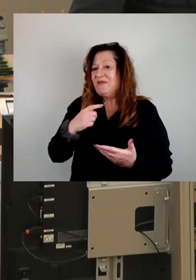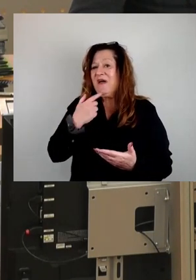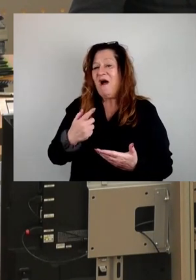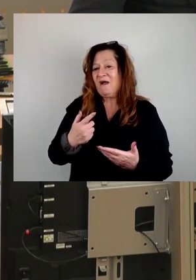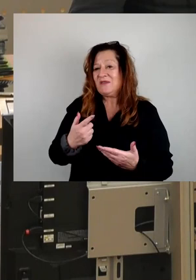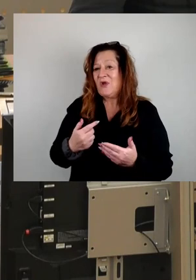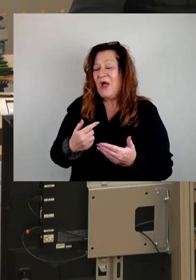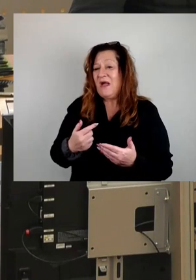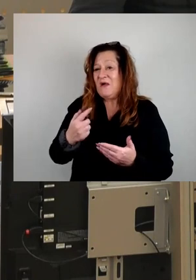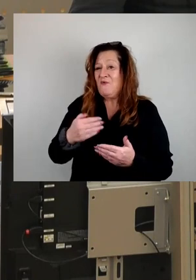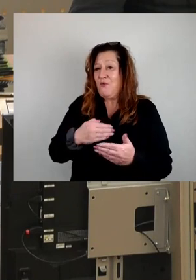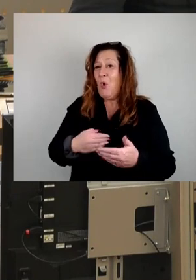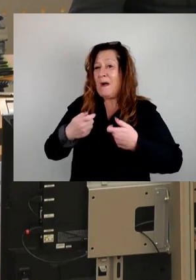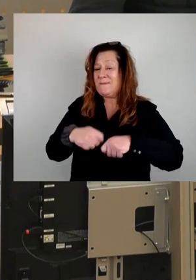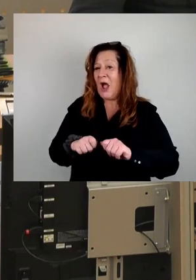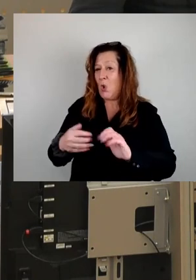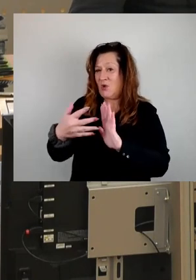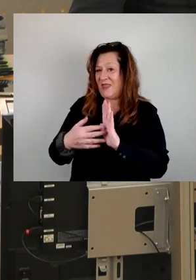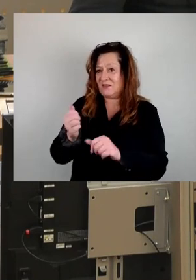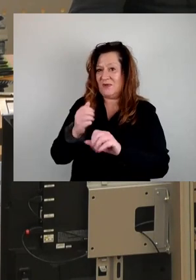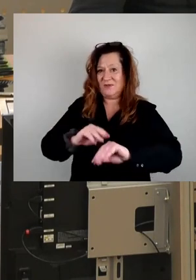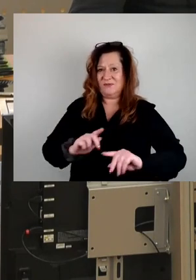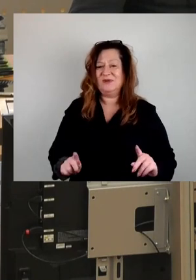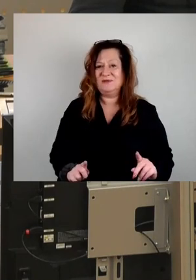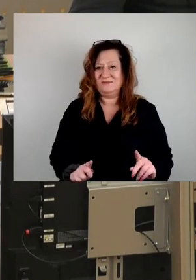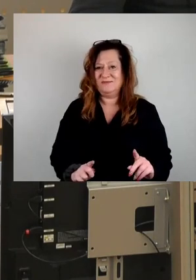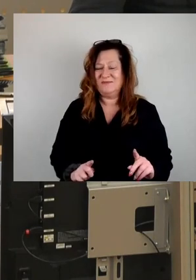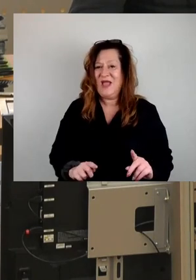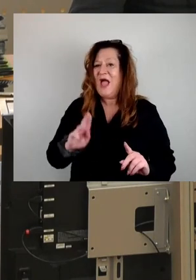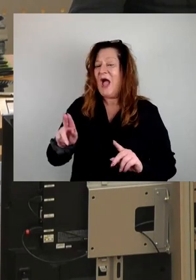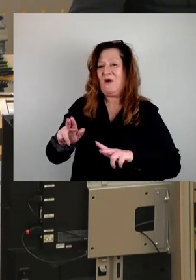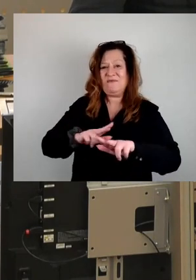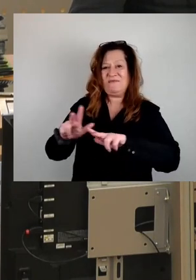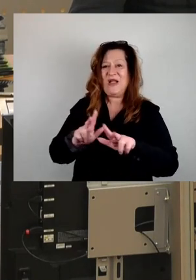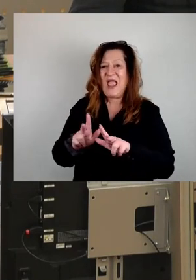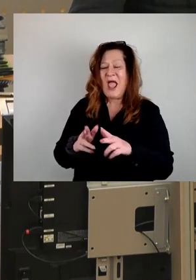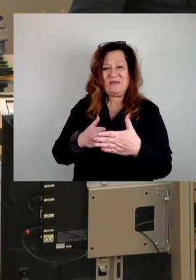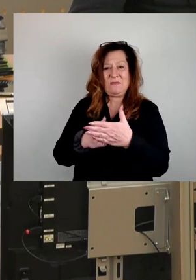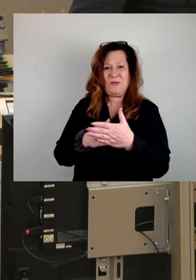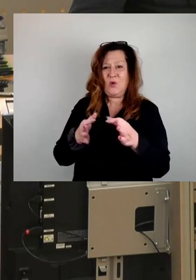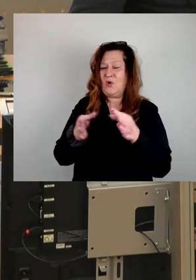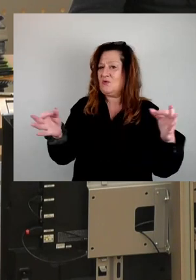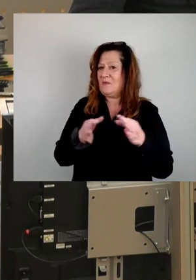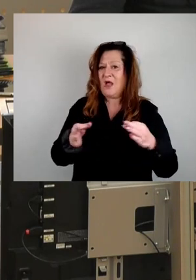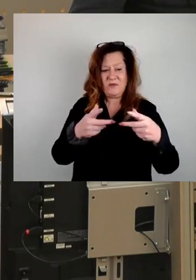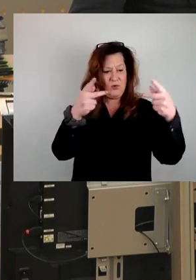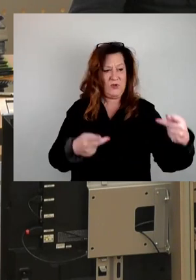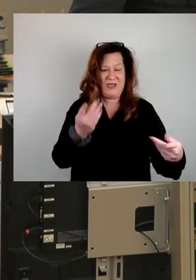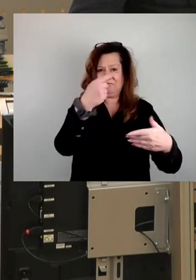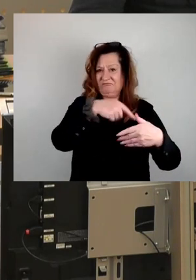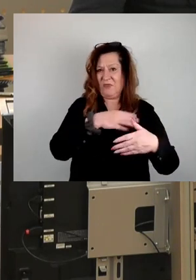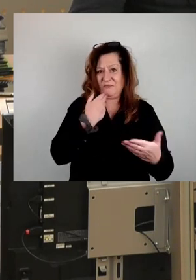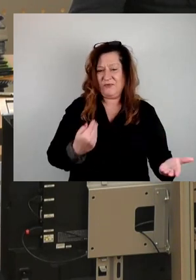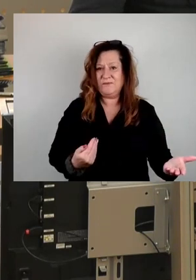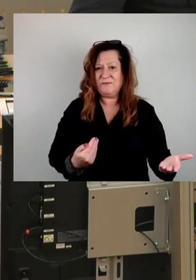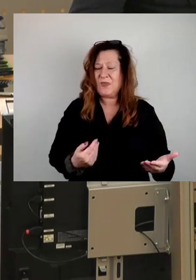durchzuführen. Und auch das Thema von notwendigen Verkehrssicherungsmaßnahmen ist bei der Bewertung nicht berücksichtigt, obwohl regelmäßig Geländeabgänge,